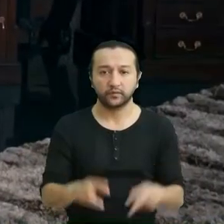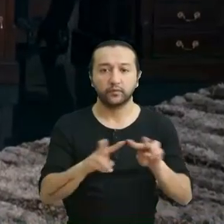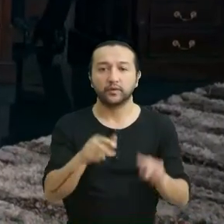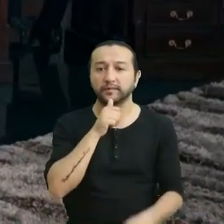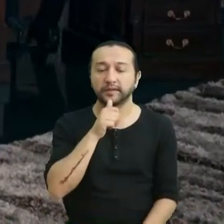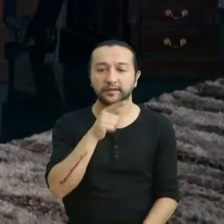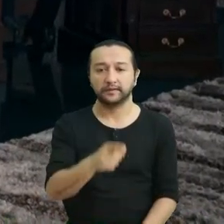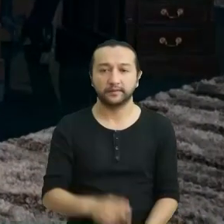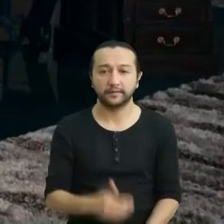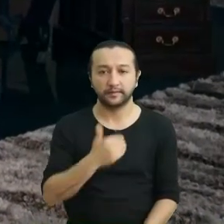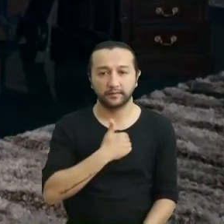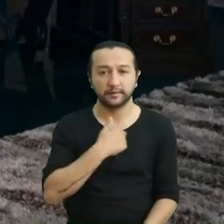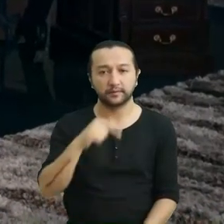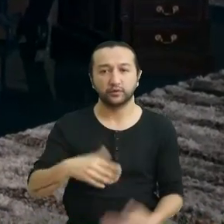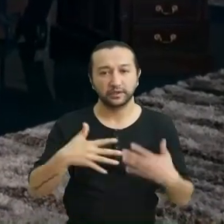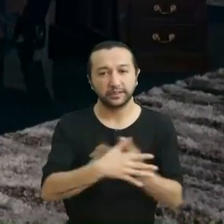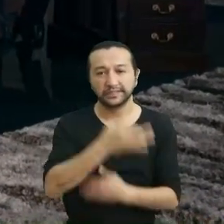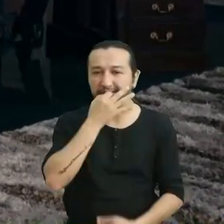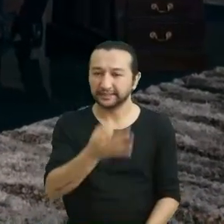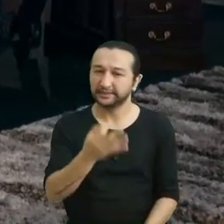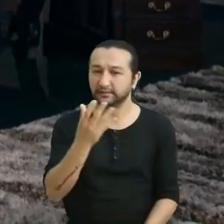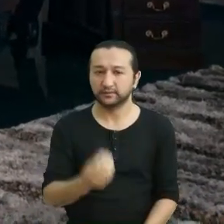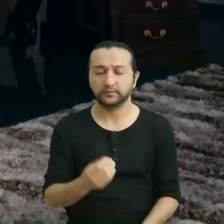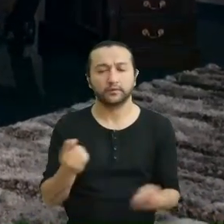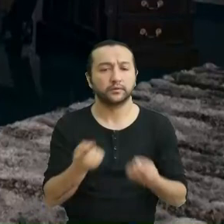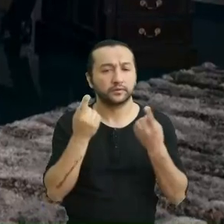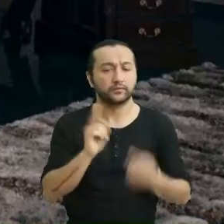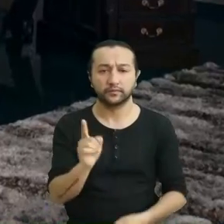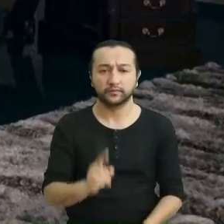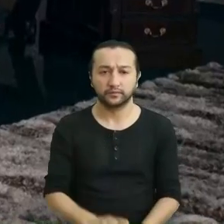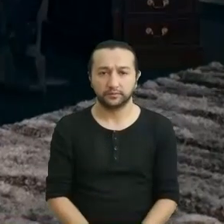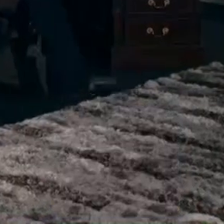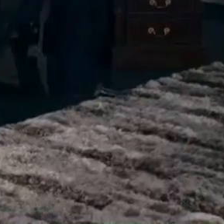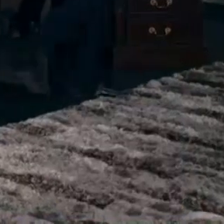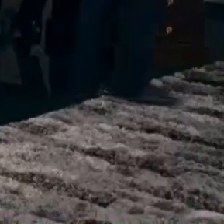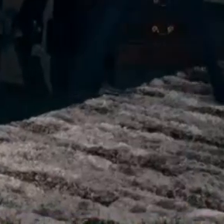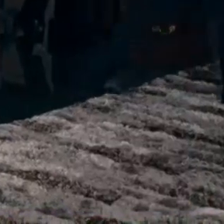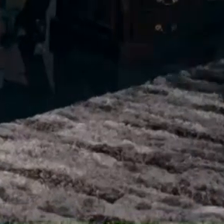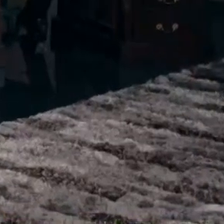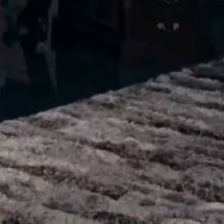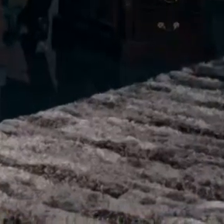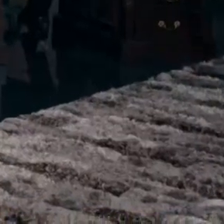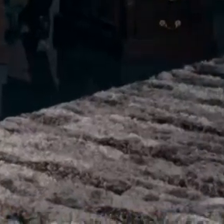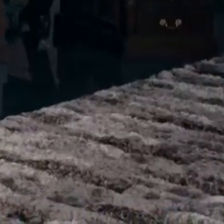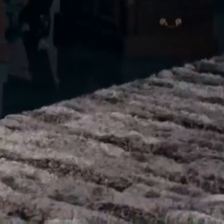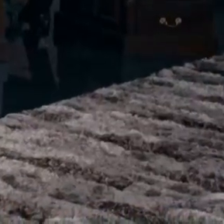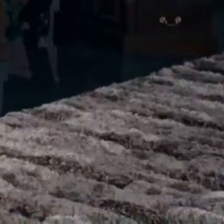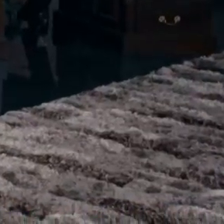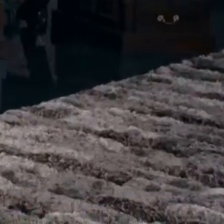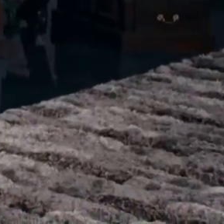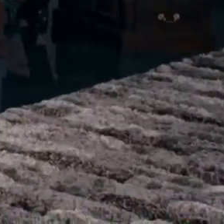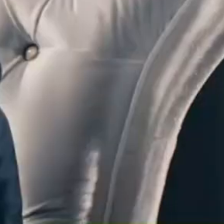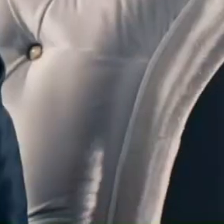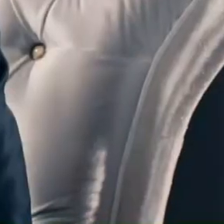Murat Bey, beni bu gece mazur gör. Estağfurullah. Haydar kitaba benzeyen paketle kapıya yürüdü.